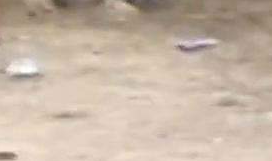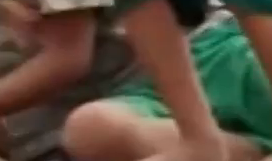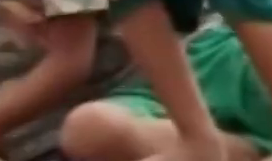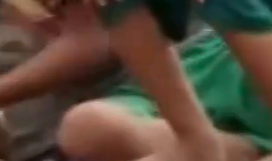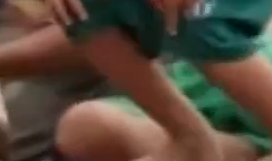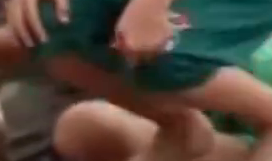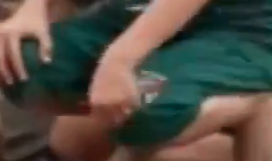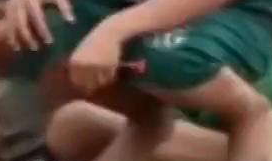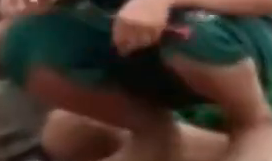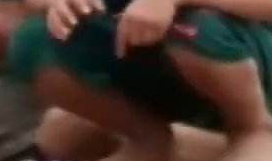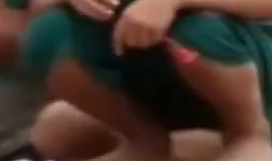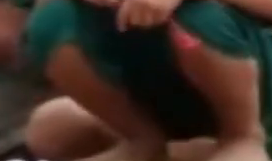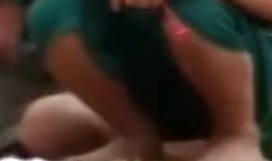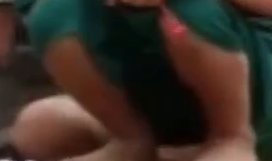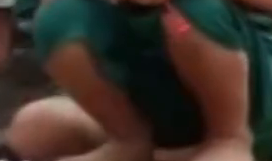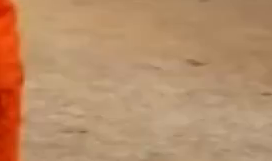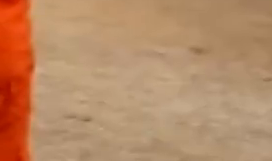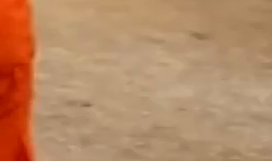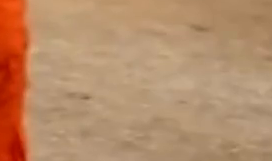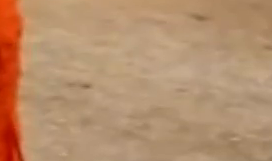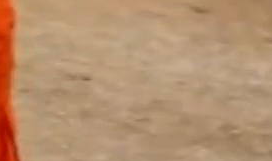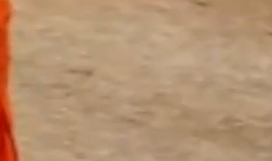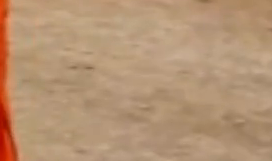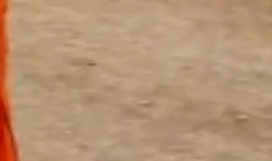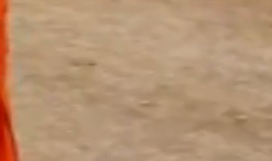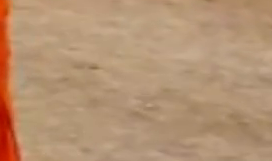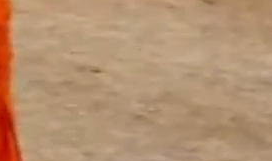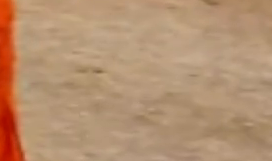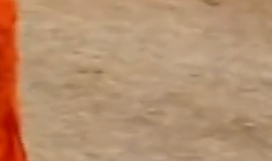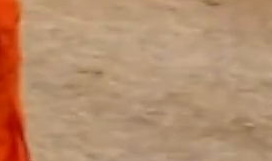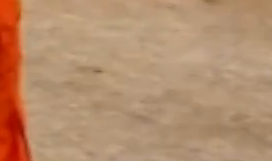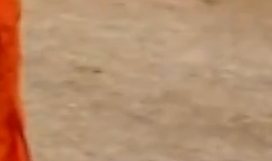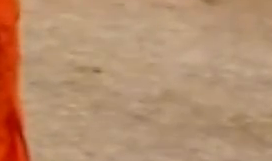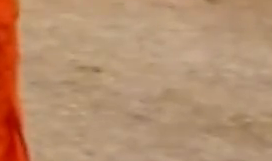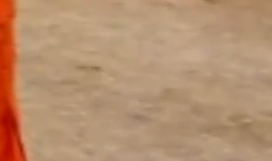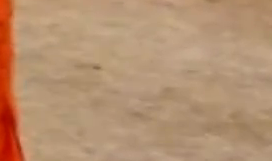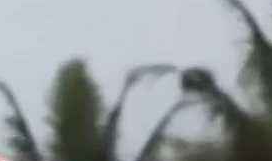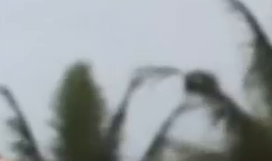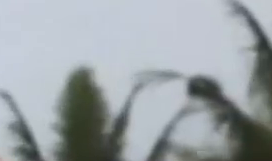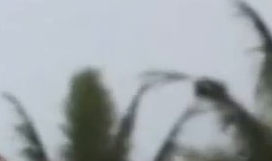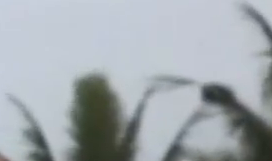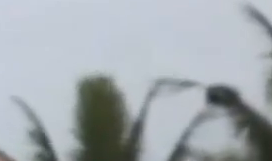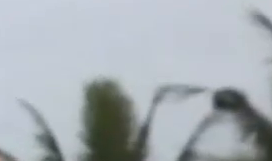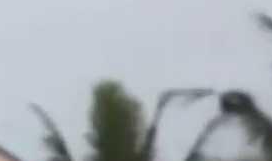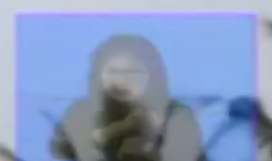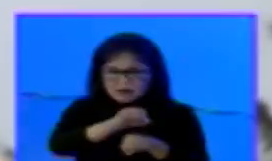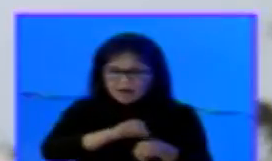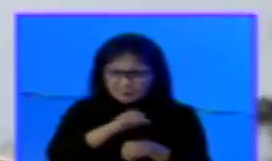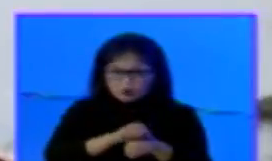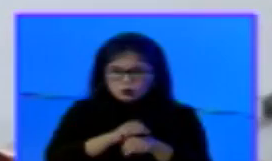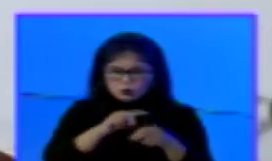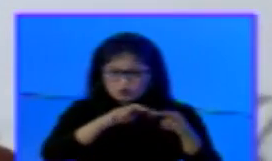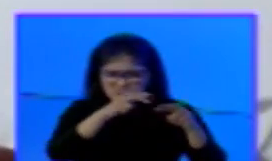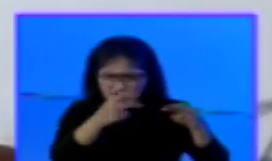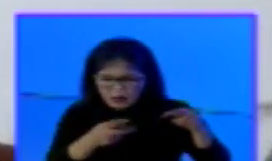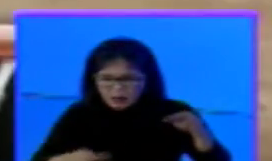Singapura dinyatakan hilang. Diduga turis asal Cina itu terseret arus bawah laut. Tim gabungan Basarnas, TNI